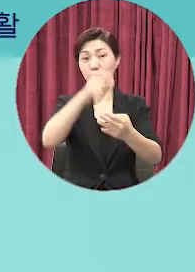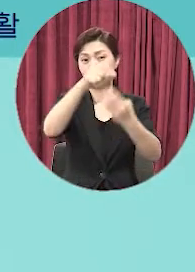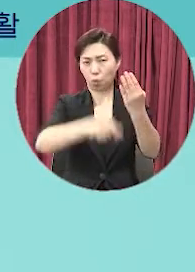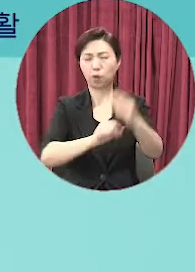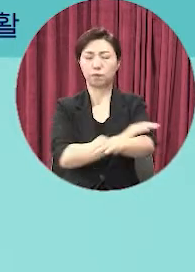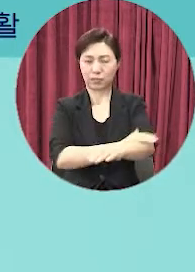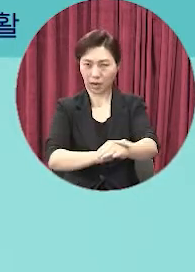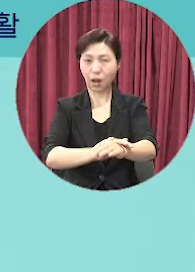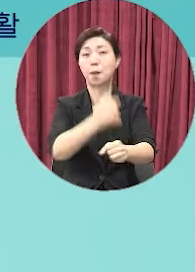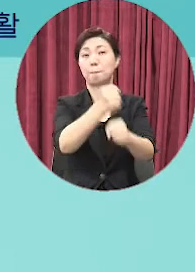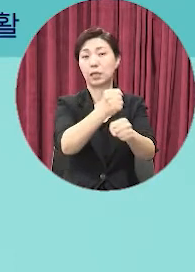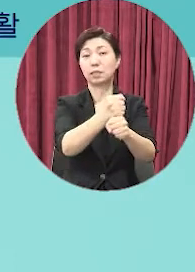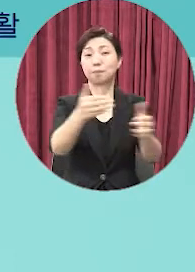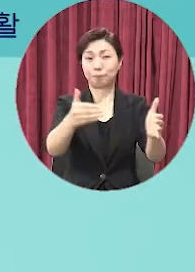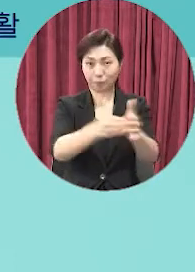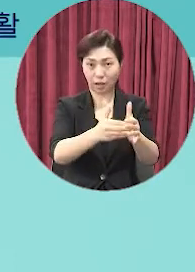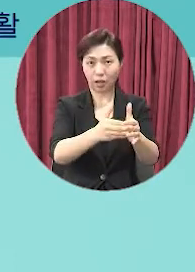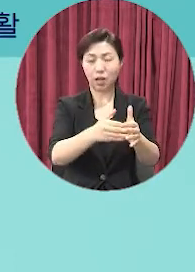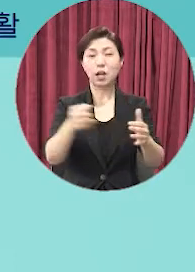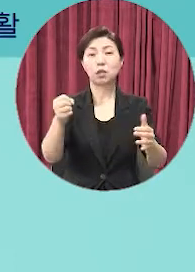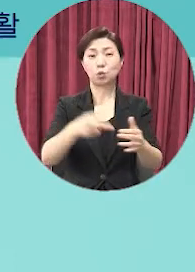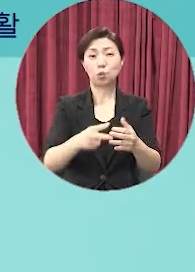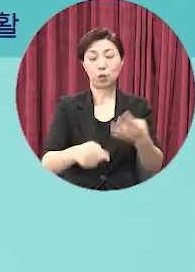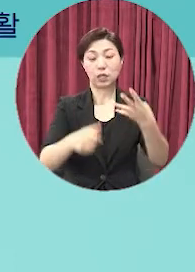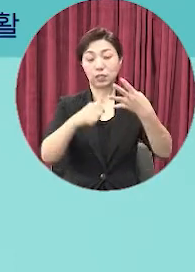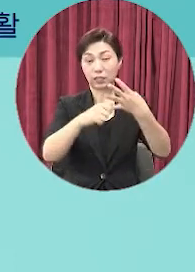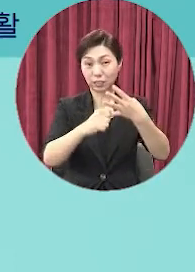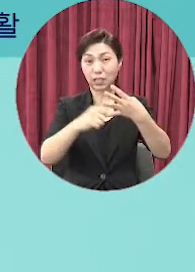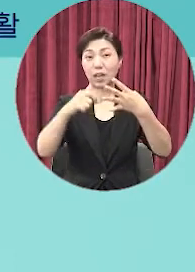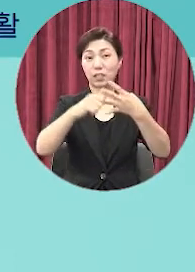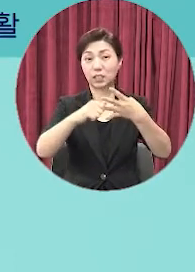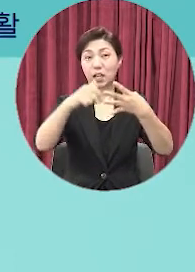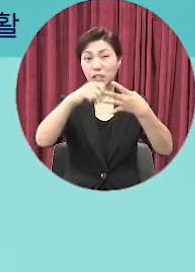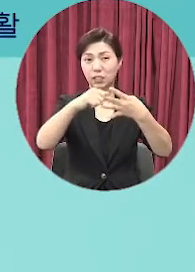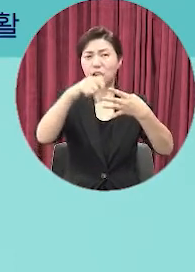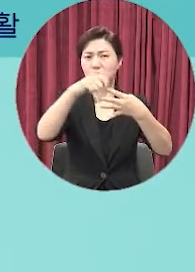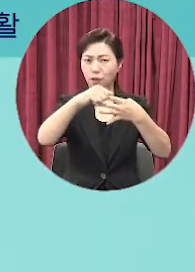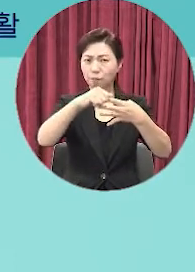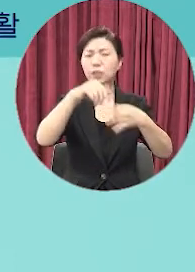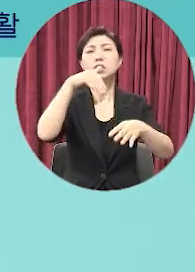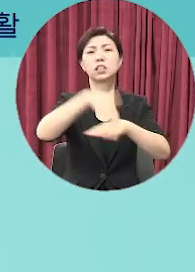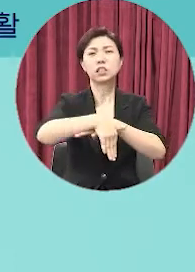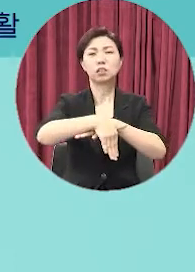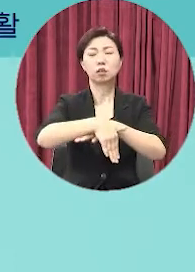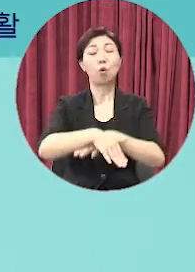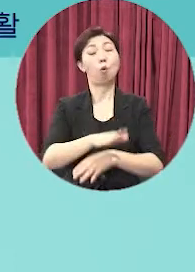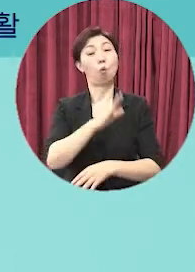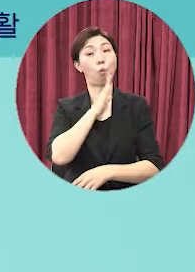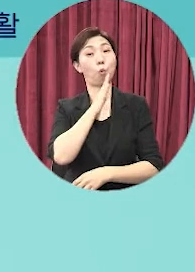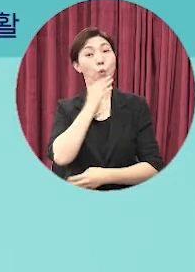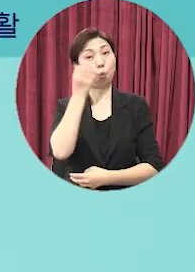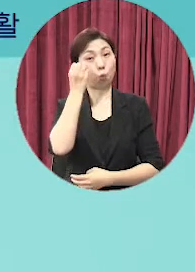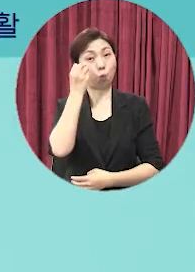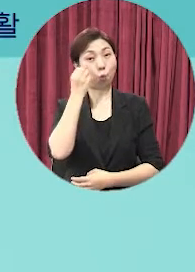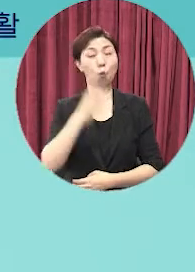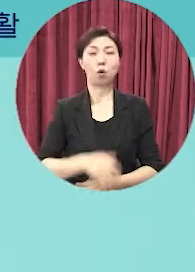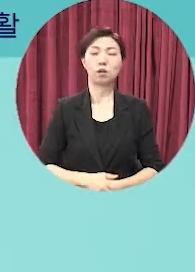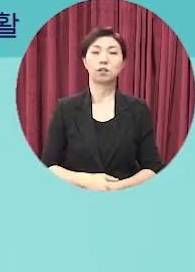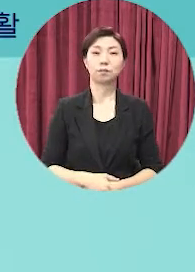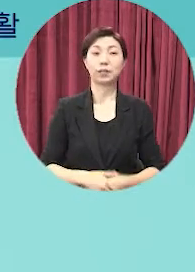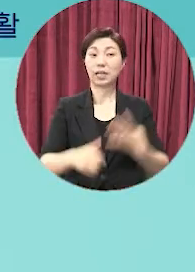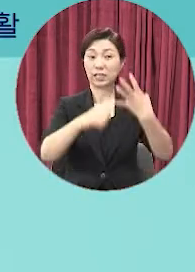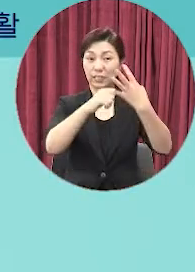그래서 단계별로 또 제시를 한 것이 좀 특이적이었고요. 1단계에서는 좀 아직